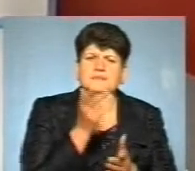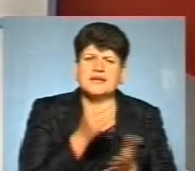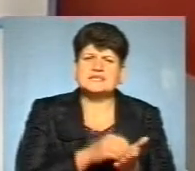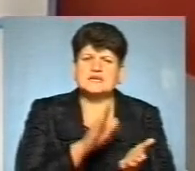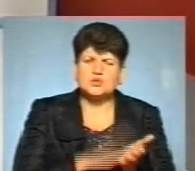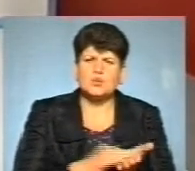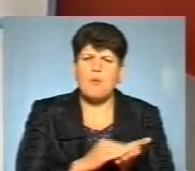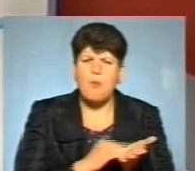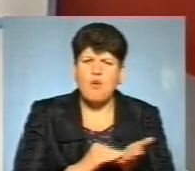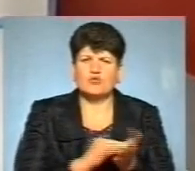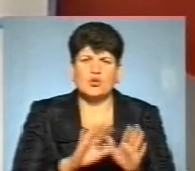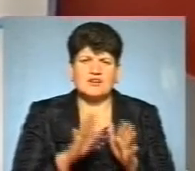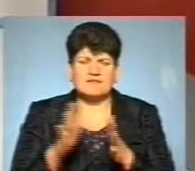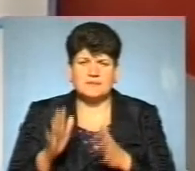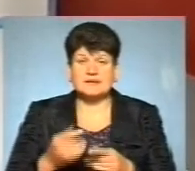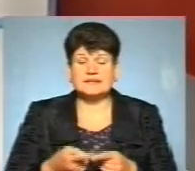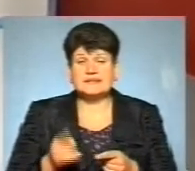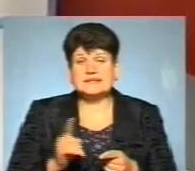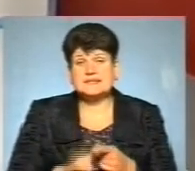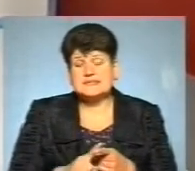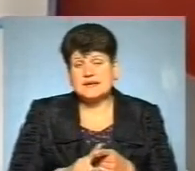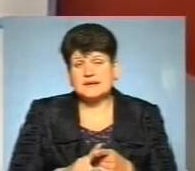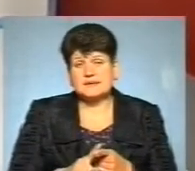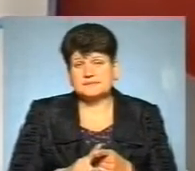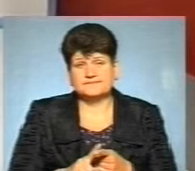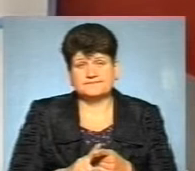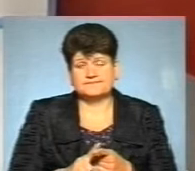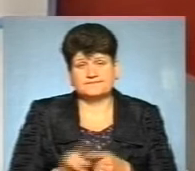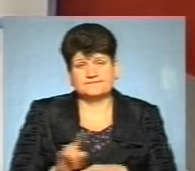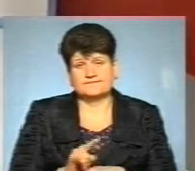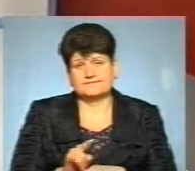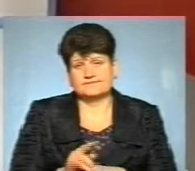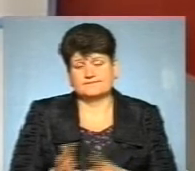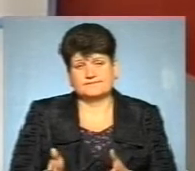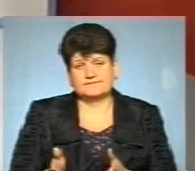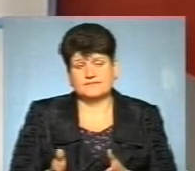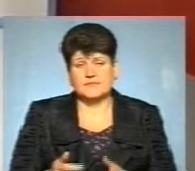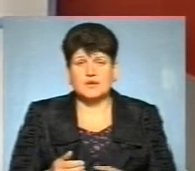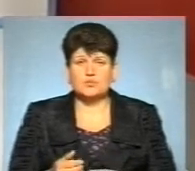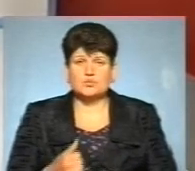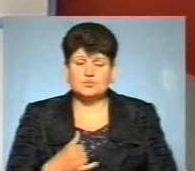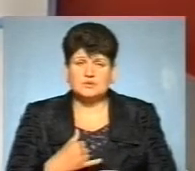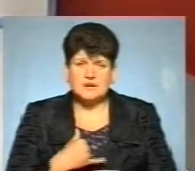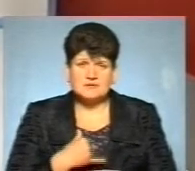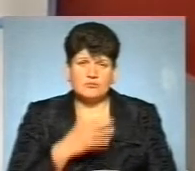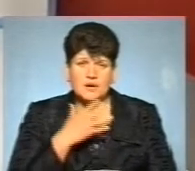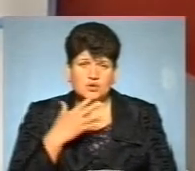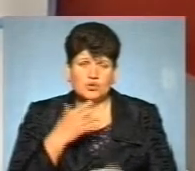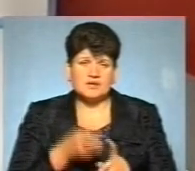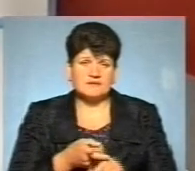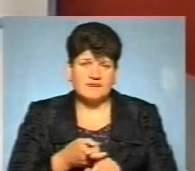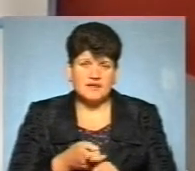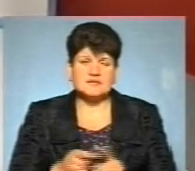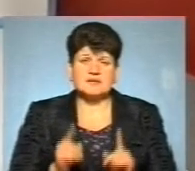реєструються повторні випадки, ну це повідомлення спорадичні. Розумієте? У нас при багатьох інфекціях,